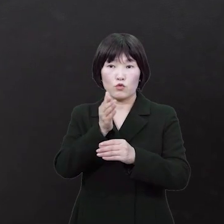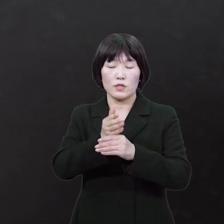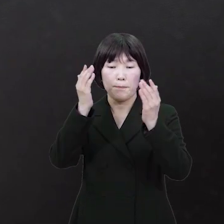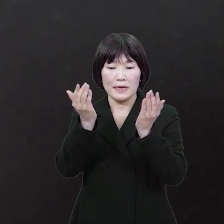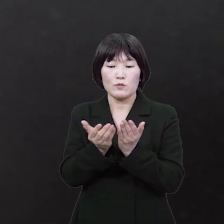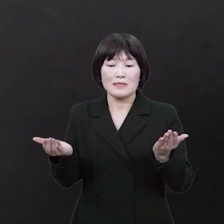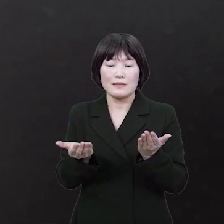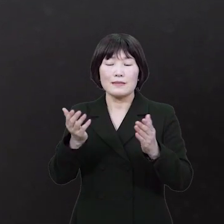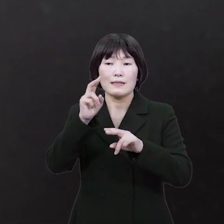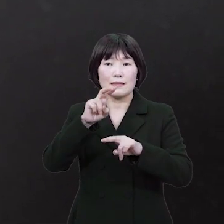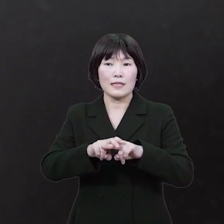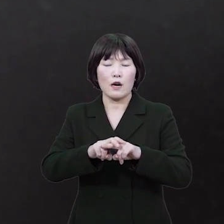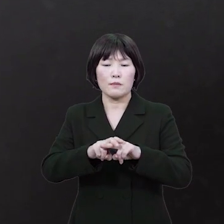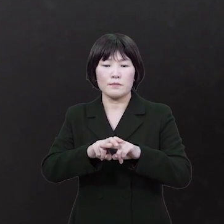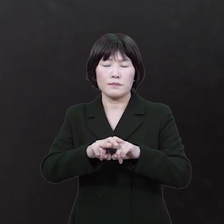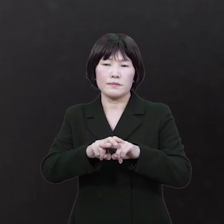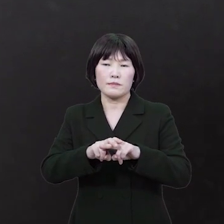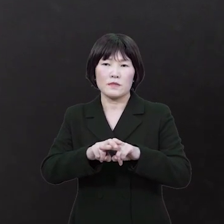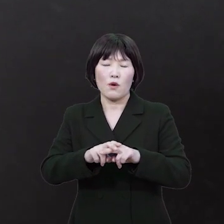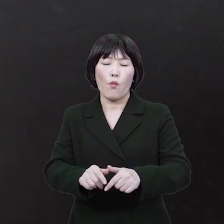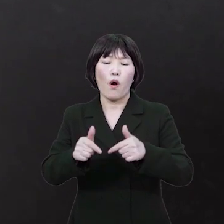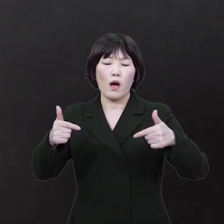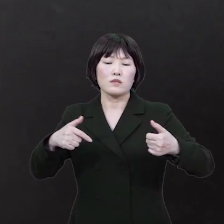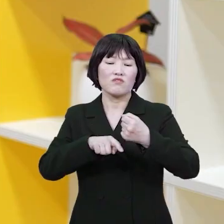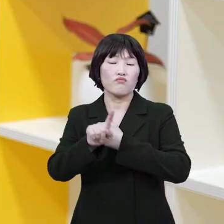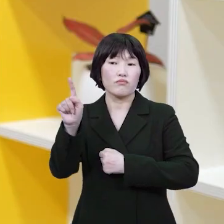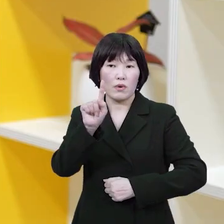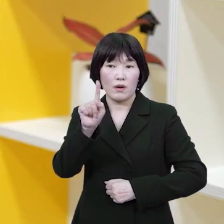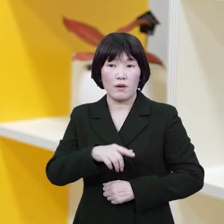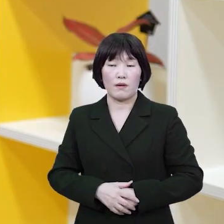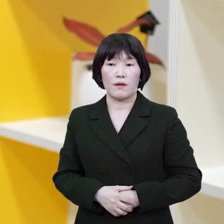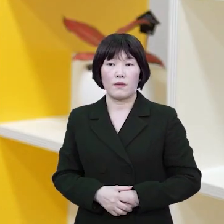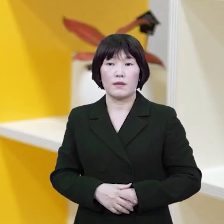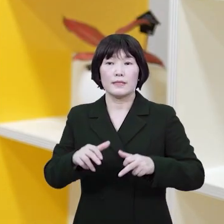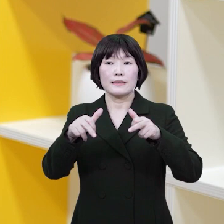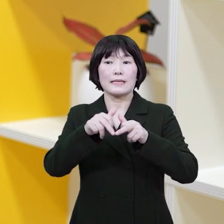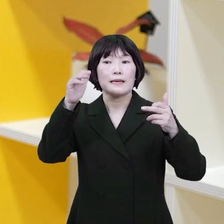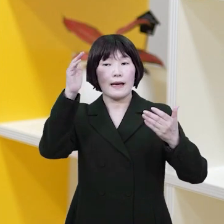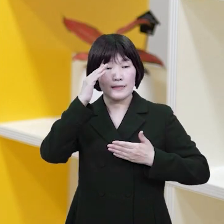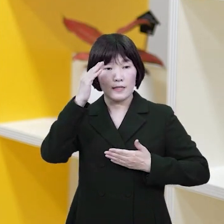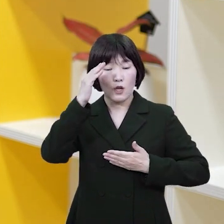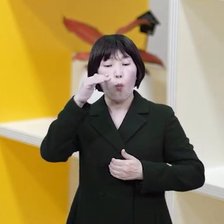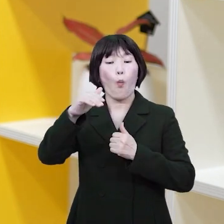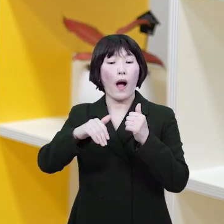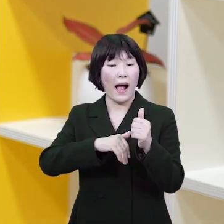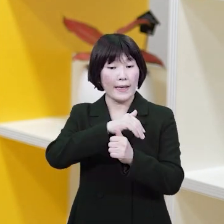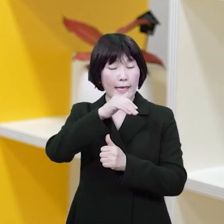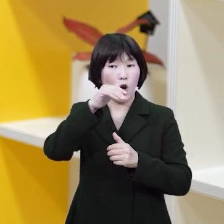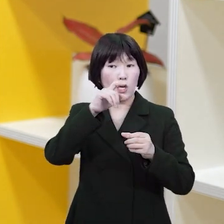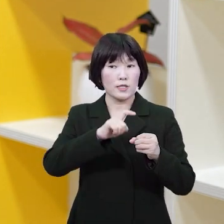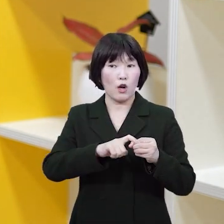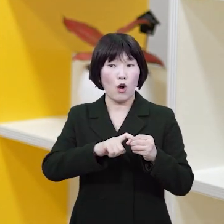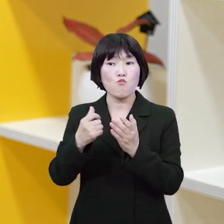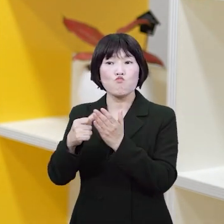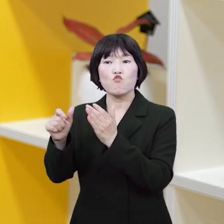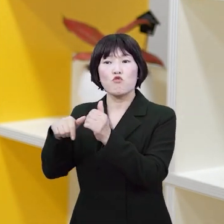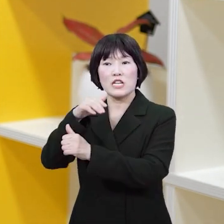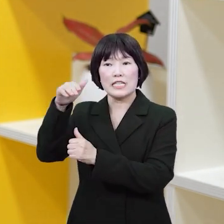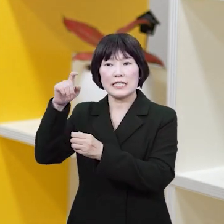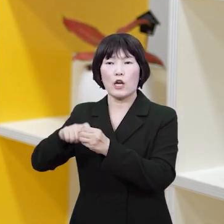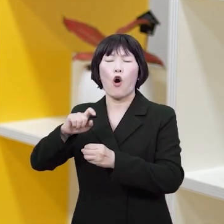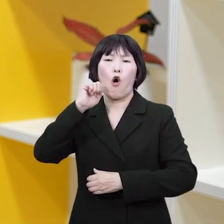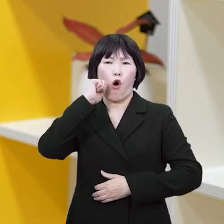일자리 사업이 활성화되어야 하는 이유가 있나요? 장애 학생들은 환경적, 물리적 어려움 때문에